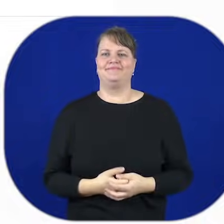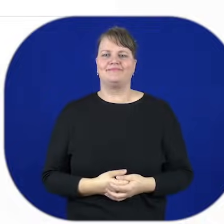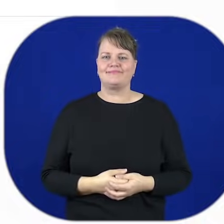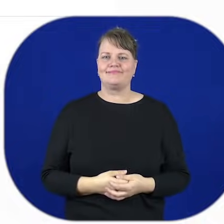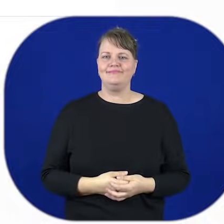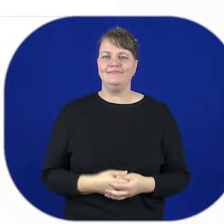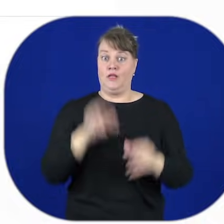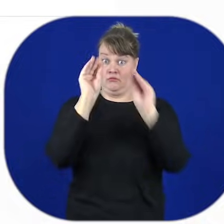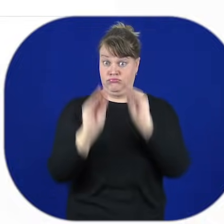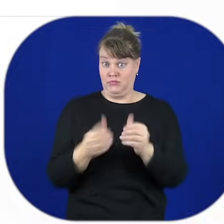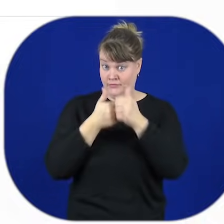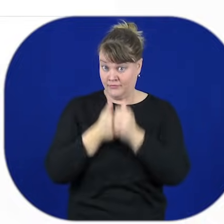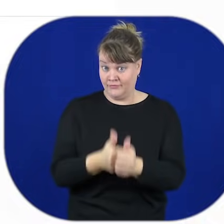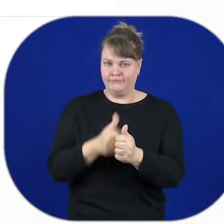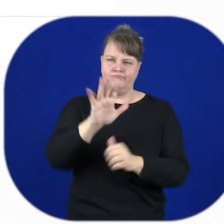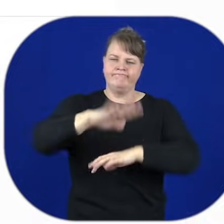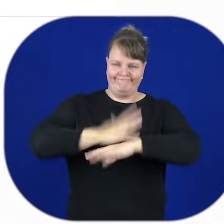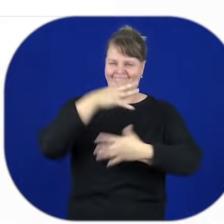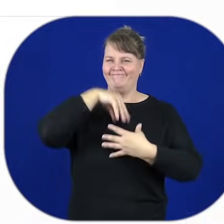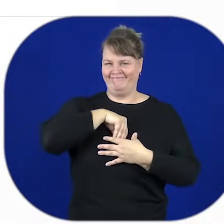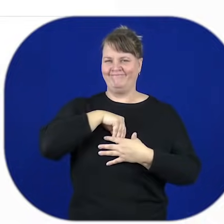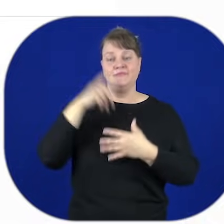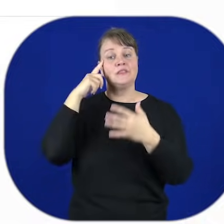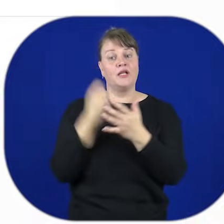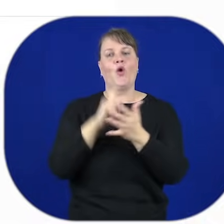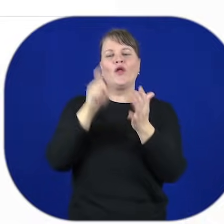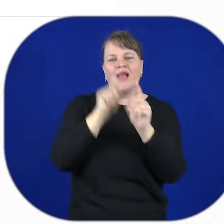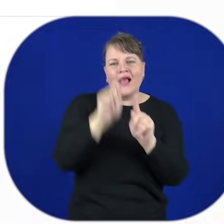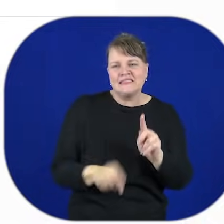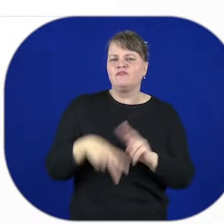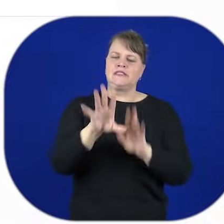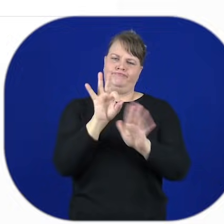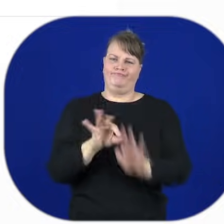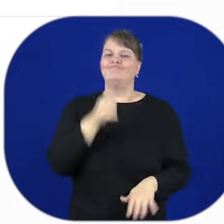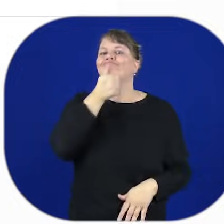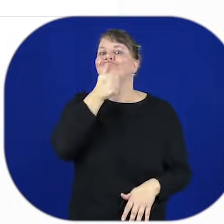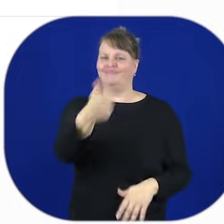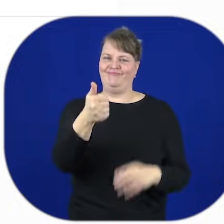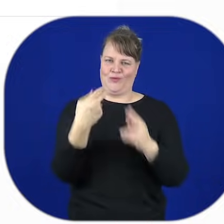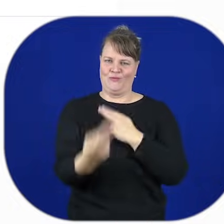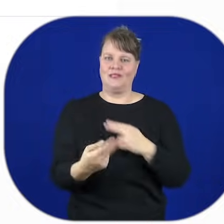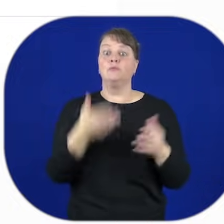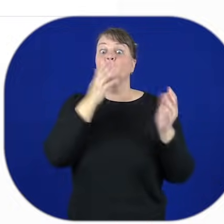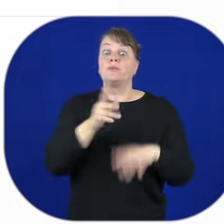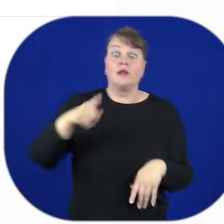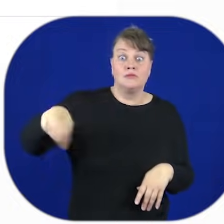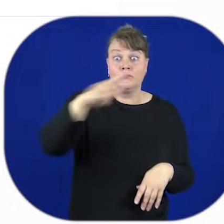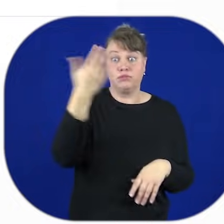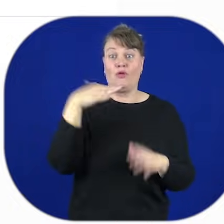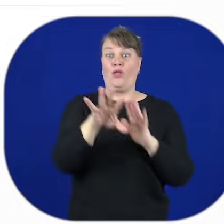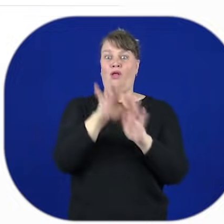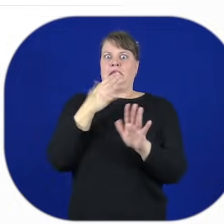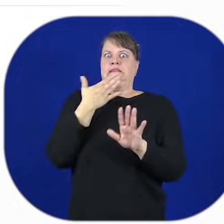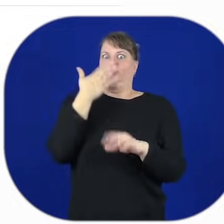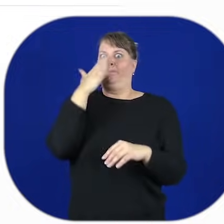formuláře je intuitivní. U většiny otázek si můžete vybrat z několika možností. Pokud se spletete, můžete se vždy vrátit o